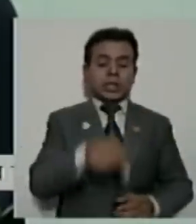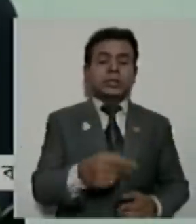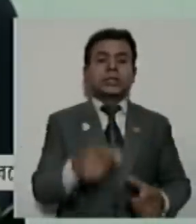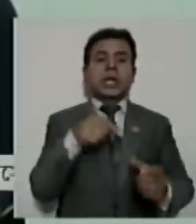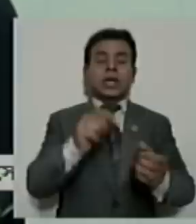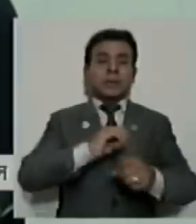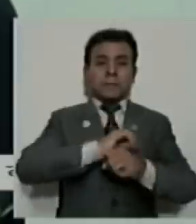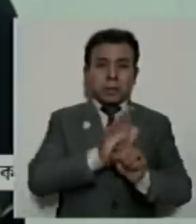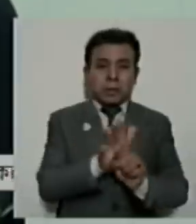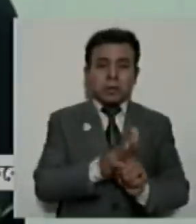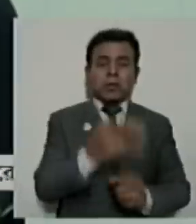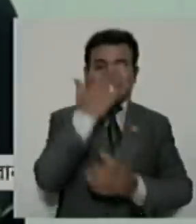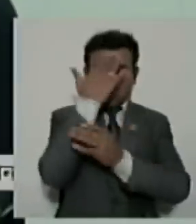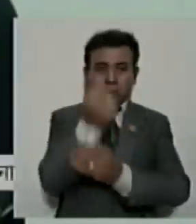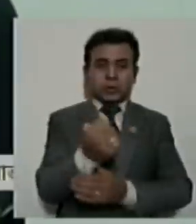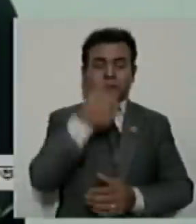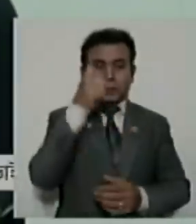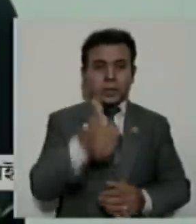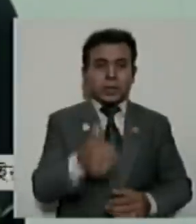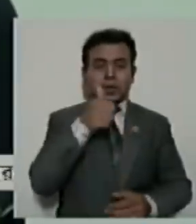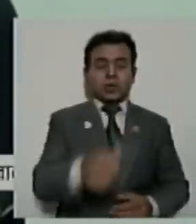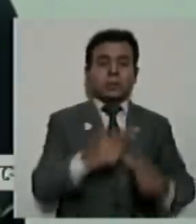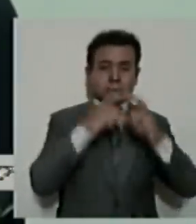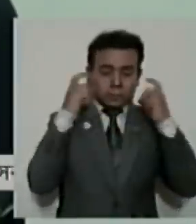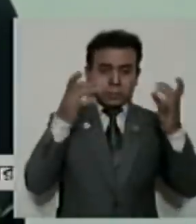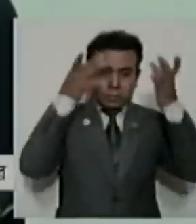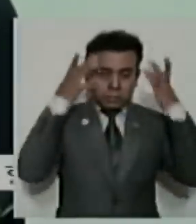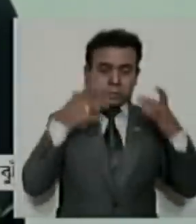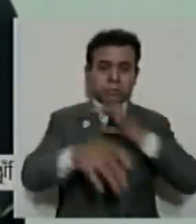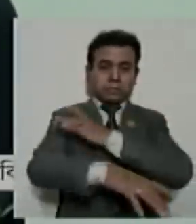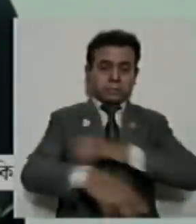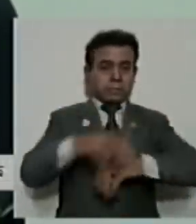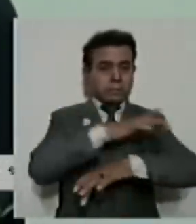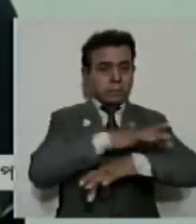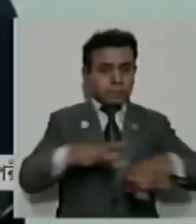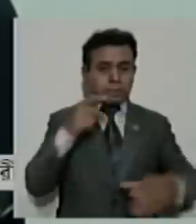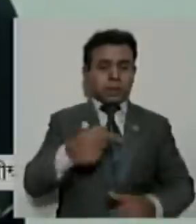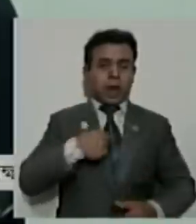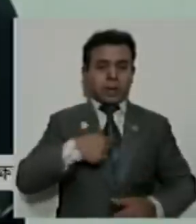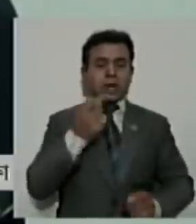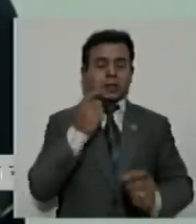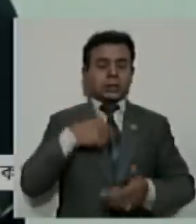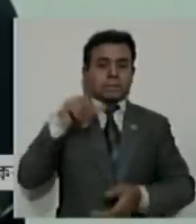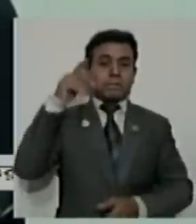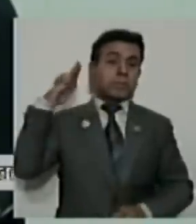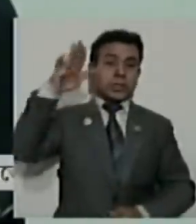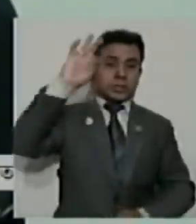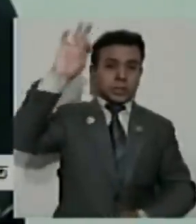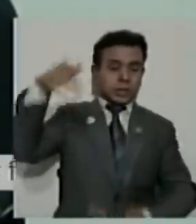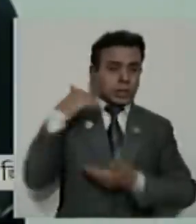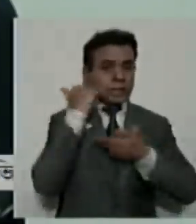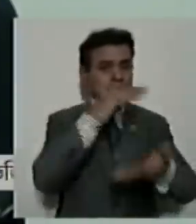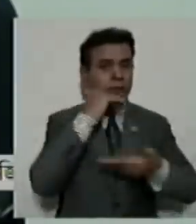কাঙ্ক্ষিত মানের দ্রব্যাদি সংগ্রহের মাধ্যমে আপনাদেরকে কোভিড চিকিৎসা আরও অগ্রণী ভূমিকা পালন করার জন্য